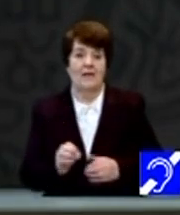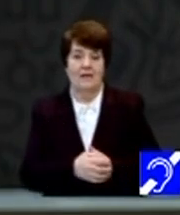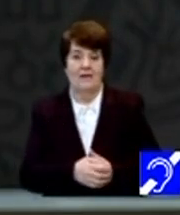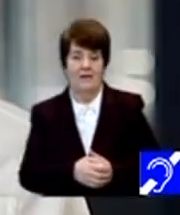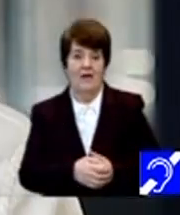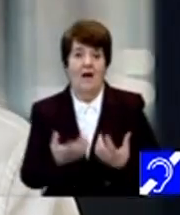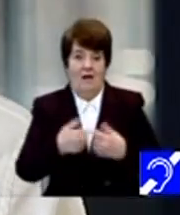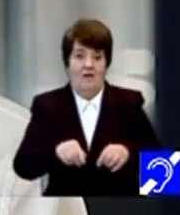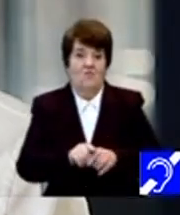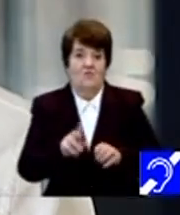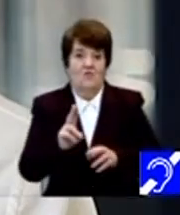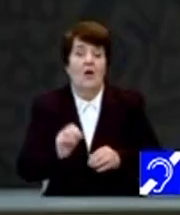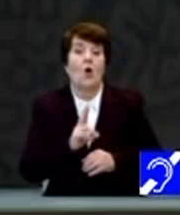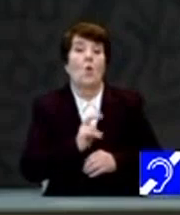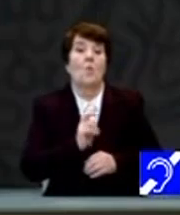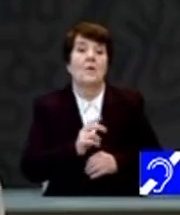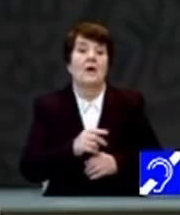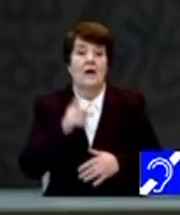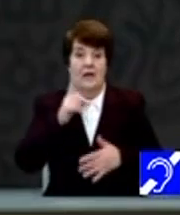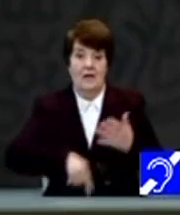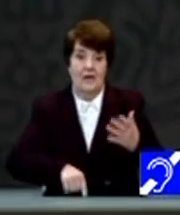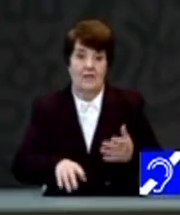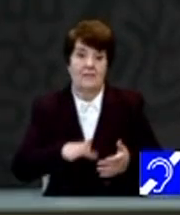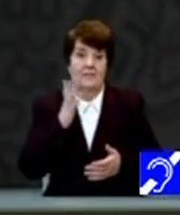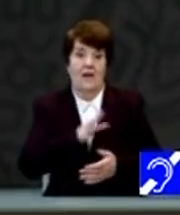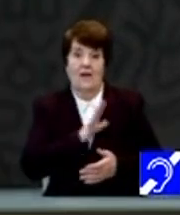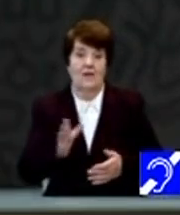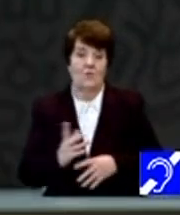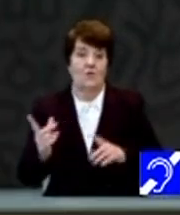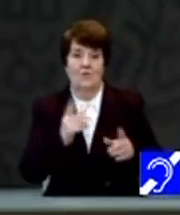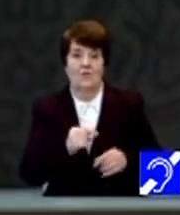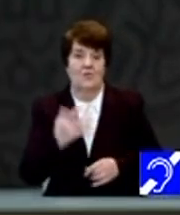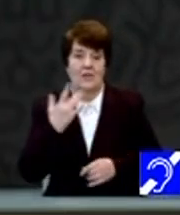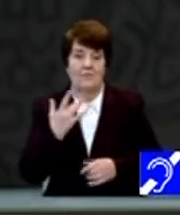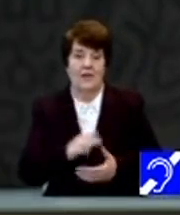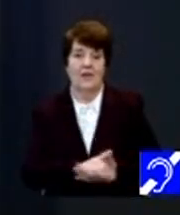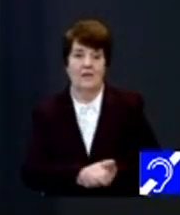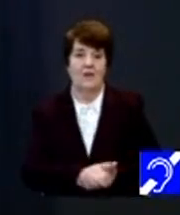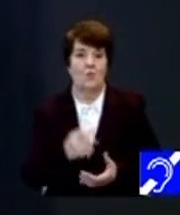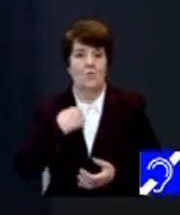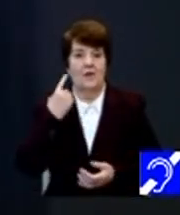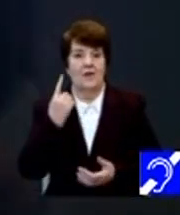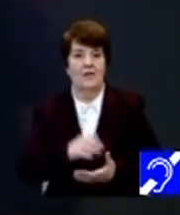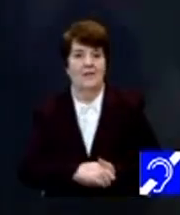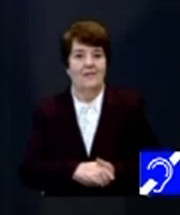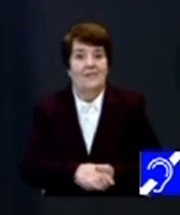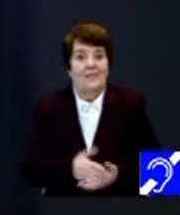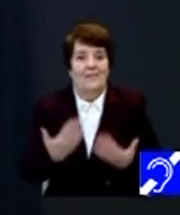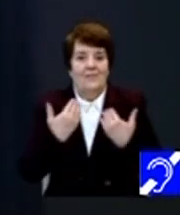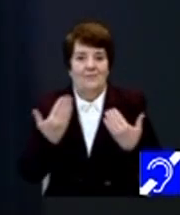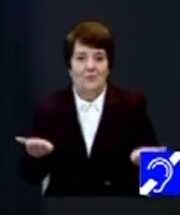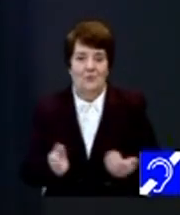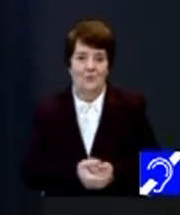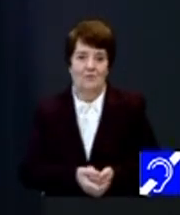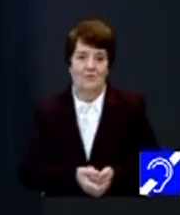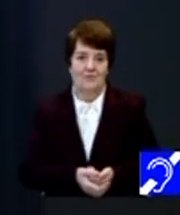e? Păi așa e probleme. Cum crezi că ar fi fost Cristian Sava dacă nu emigra în Statele Unite? Păi